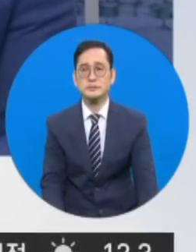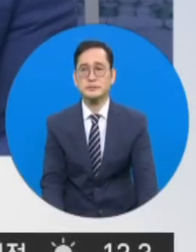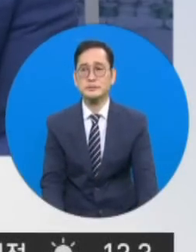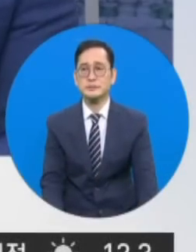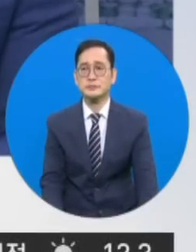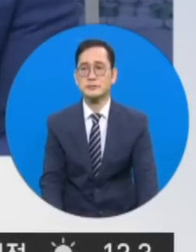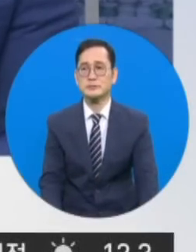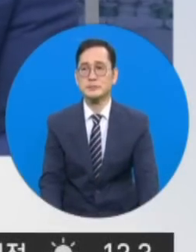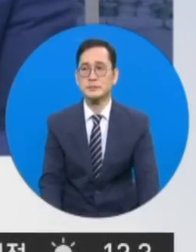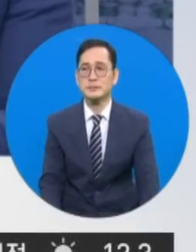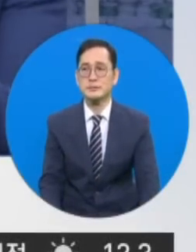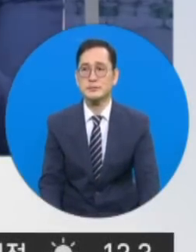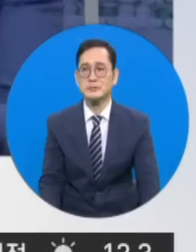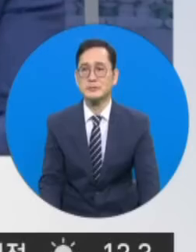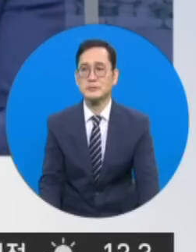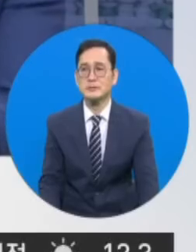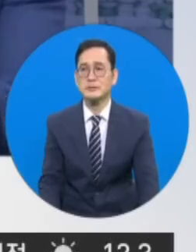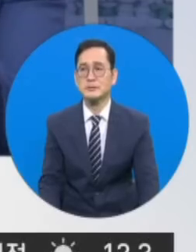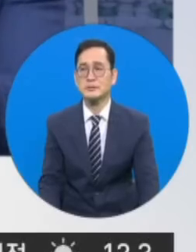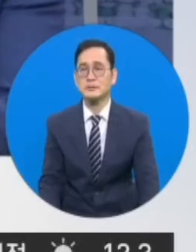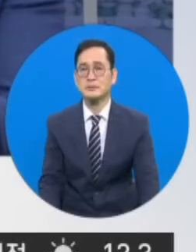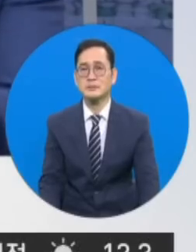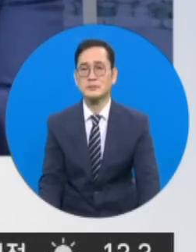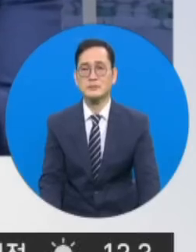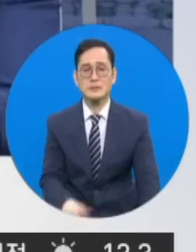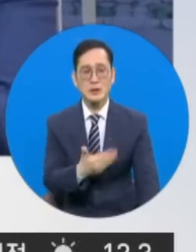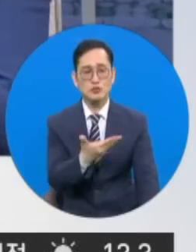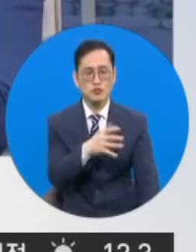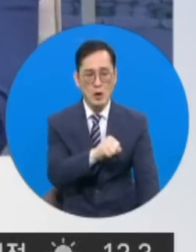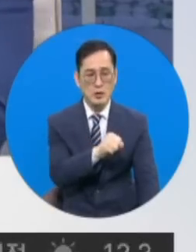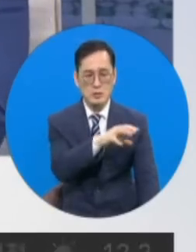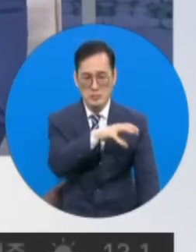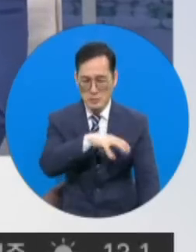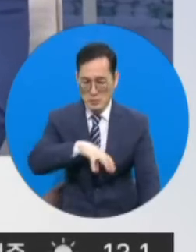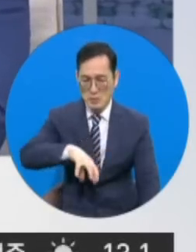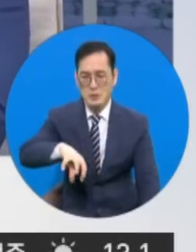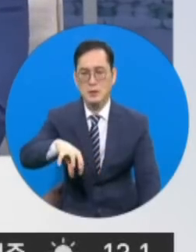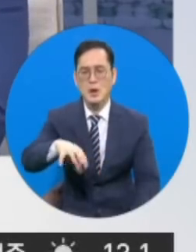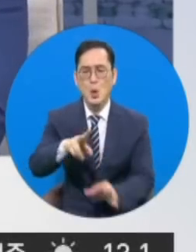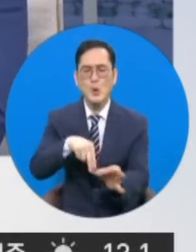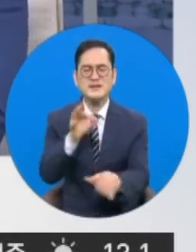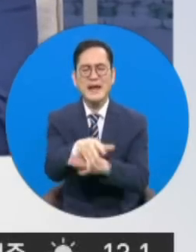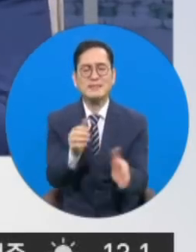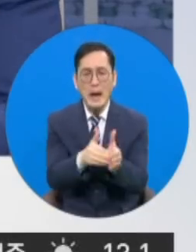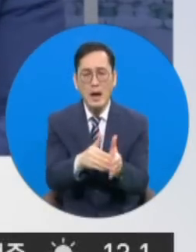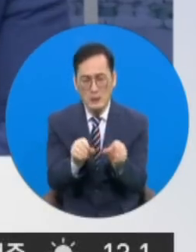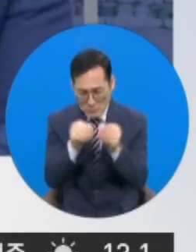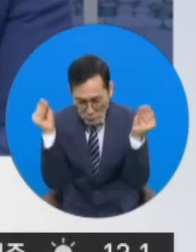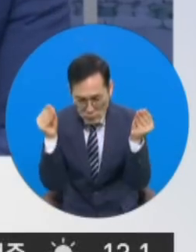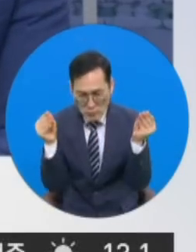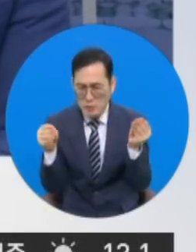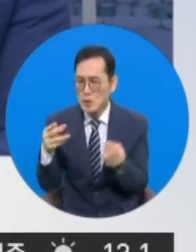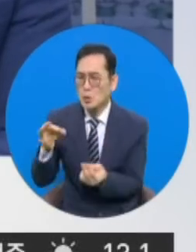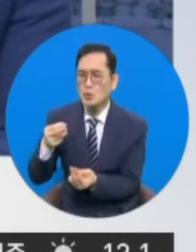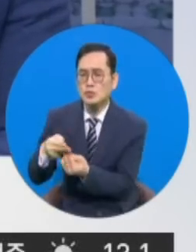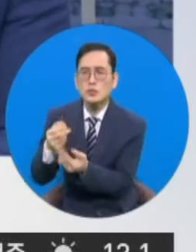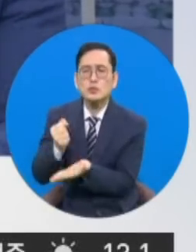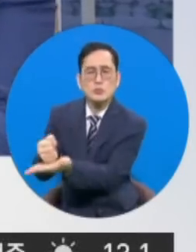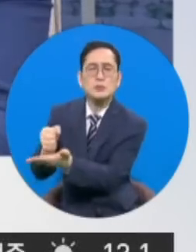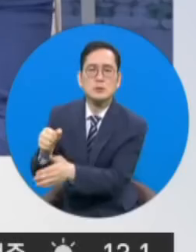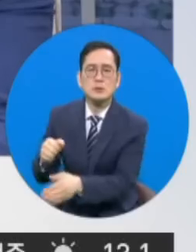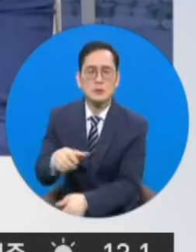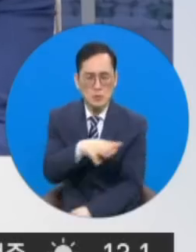겁니다 왜냐하면 김우현은 주식 판돈 9억 얼마로 다 코인에 투자했다라는 식으로 해명을 했는데 정작